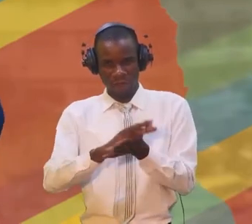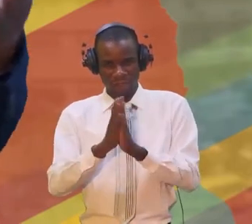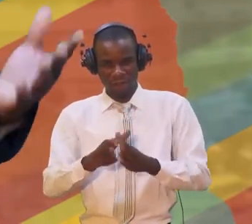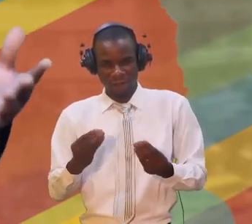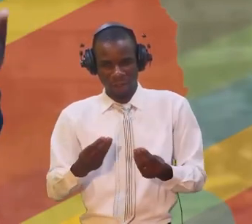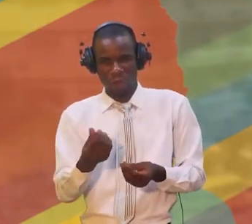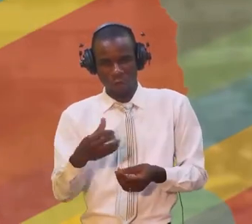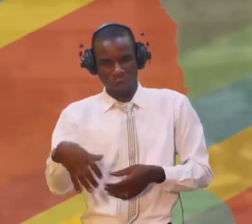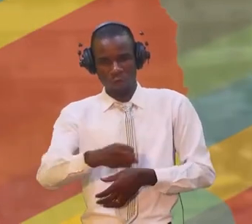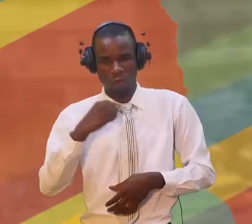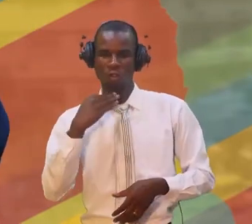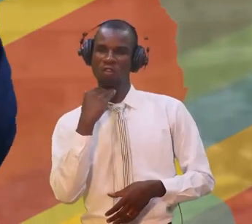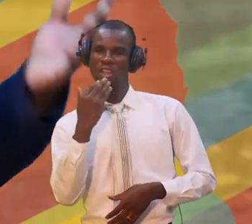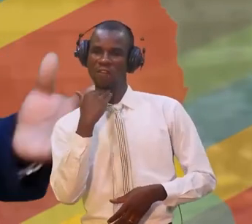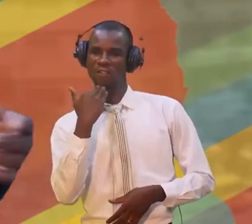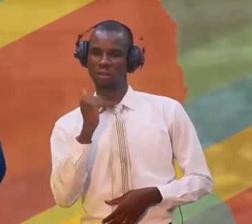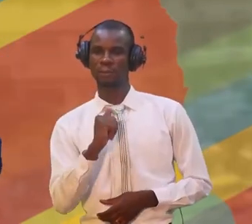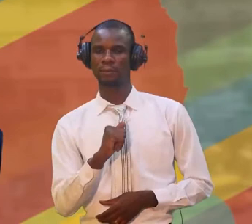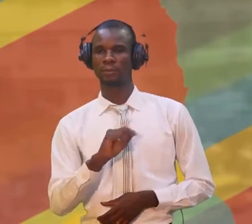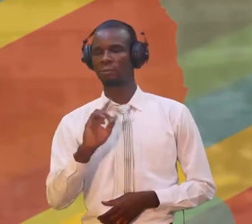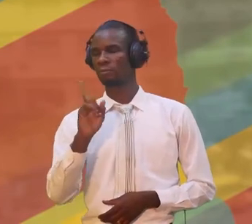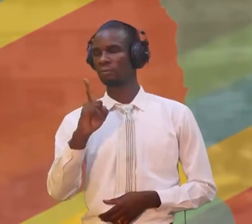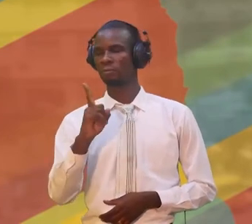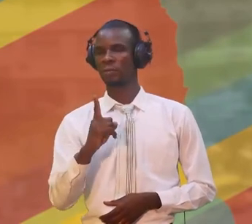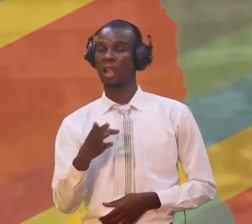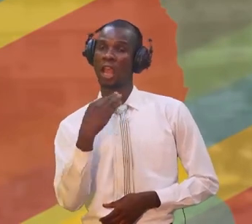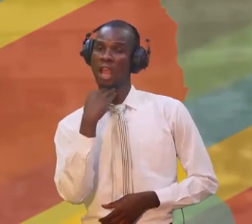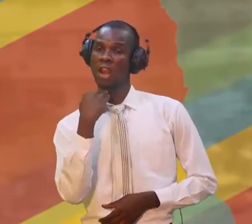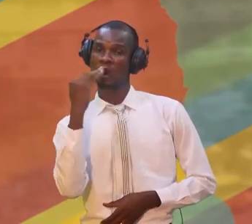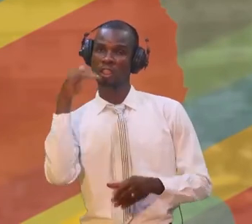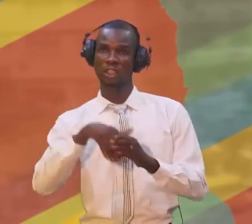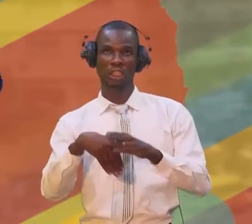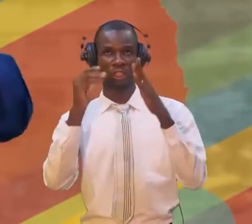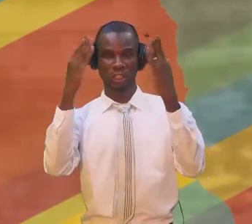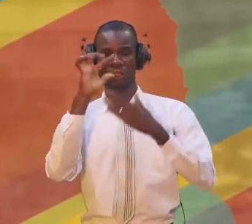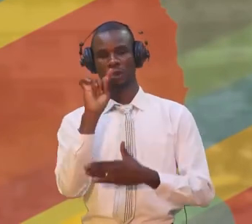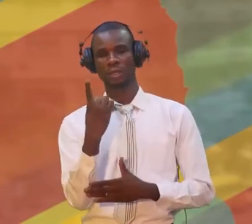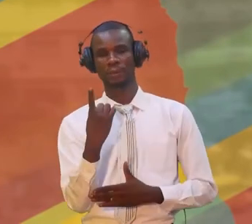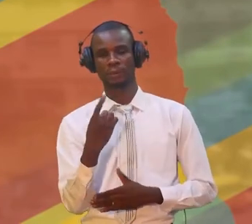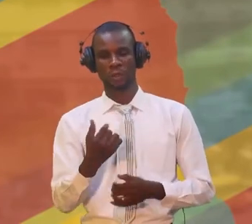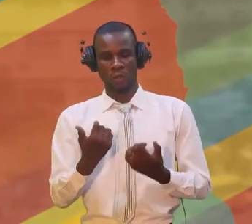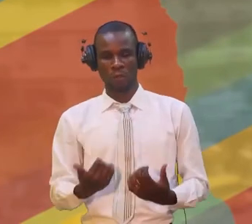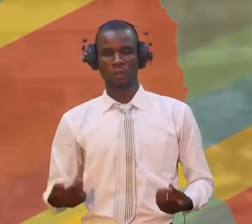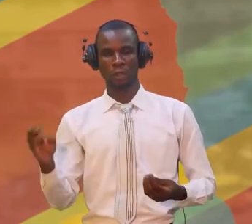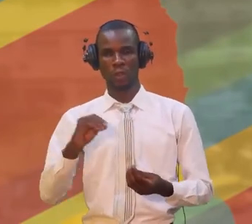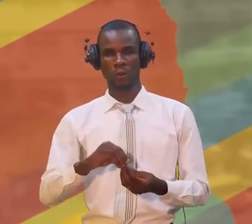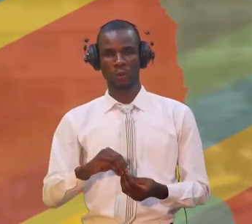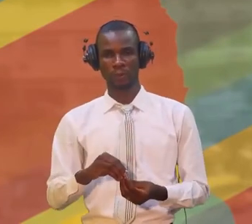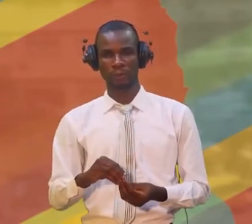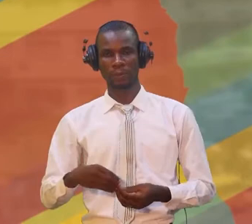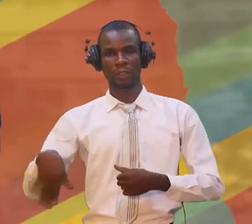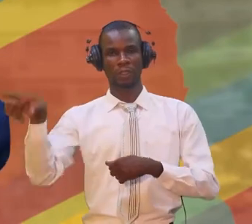kitu fulani mwilini utakuwa na hela nyingi au utaendelea, lakini maendeleo na mafanikio yatoka kwa Mungu peke